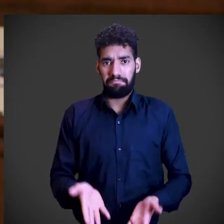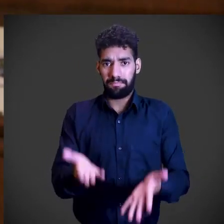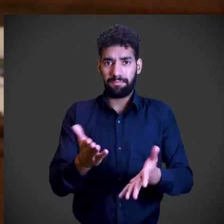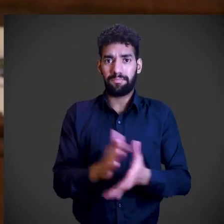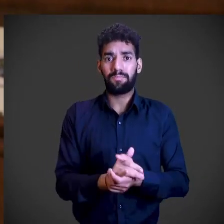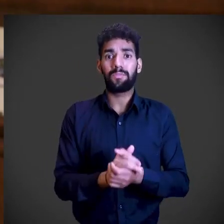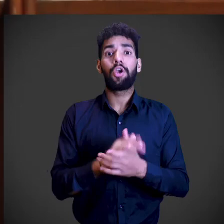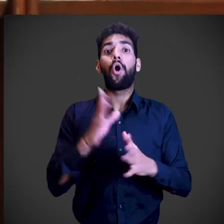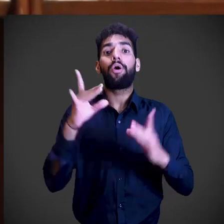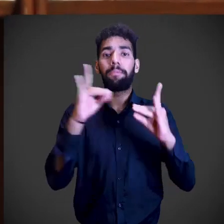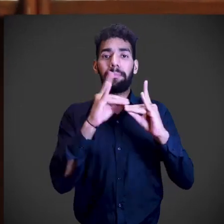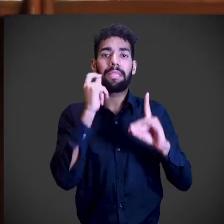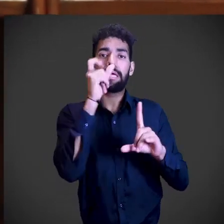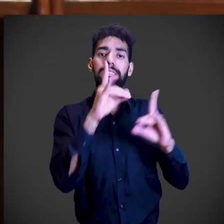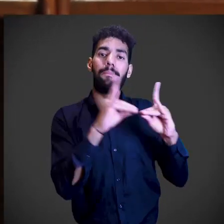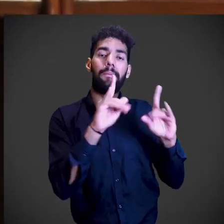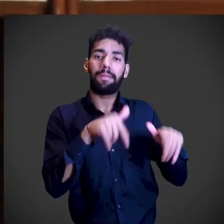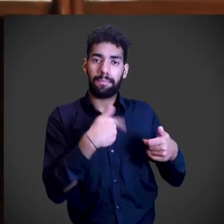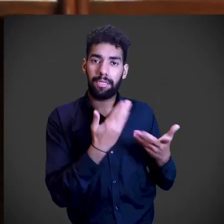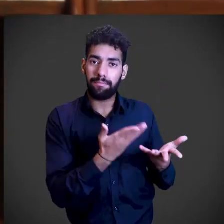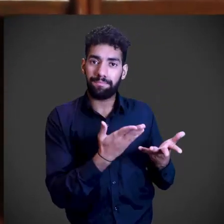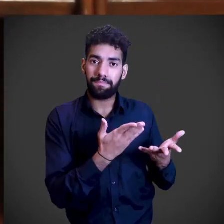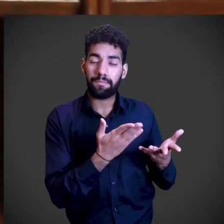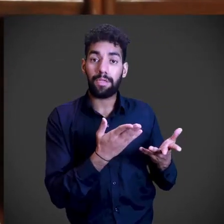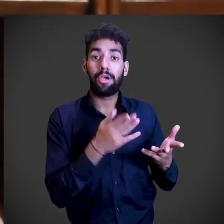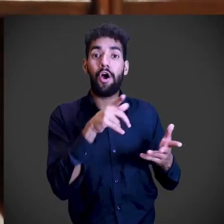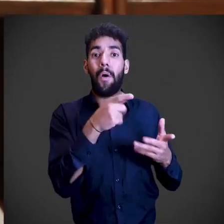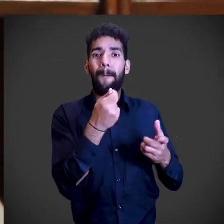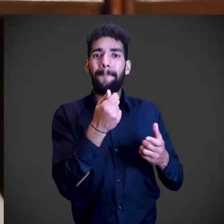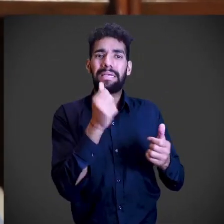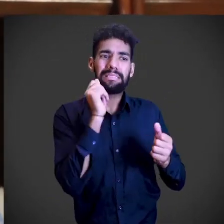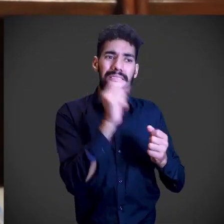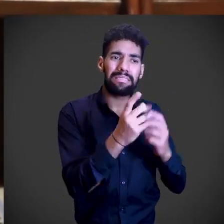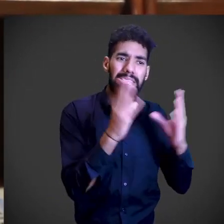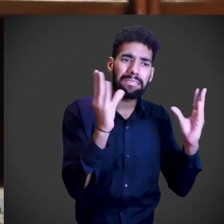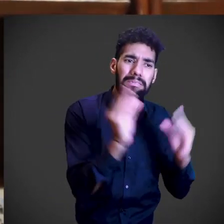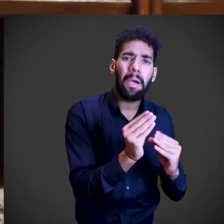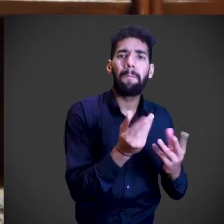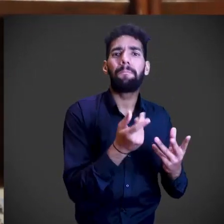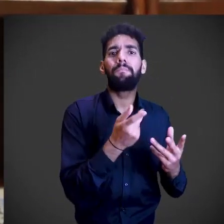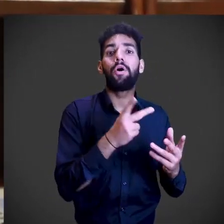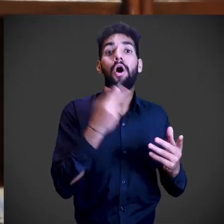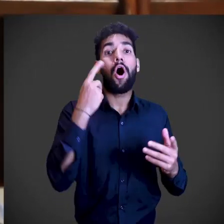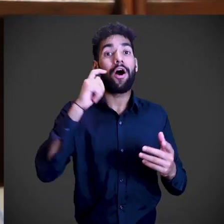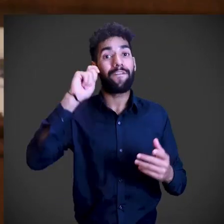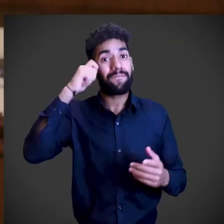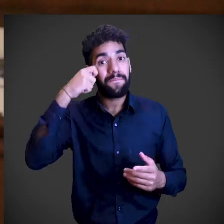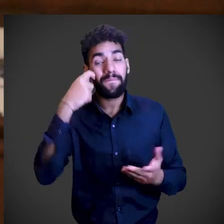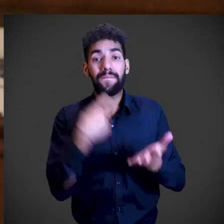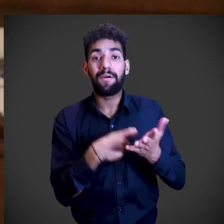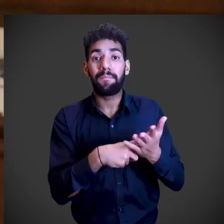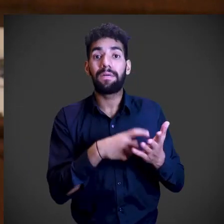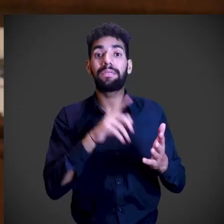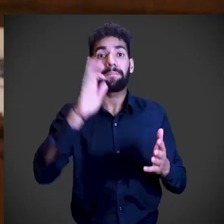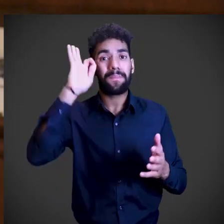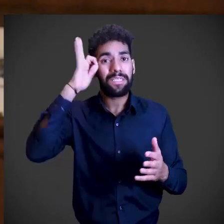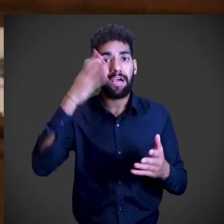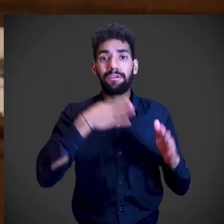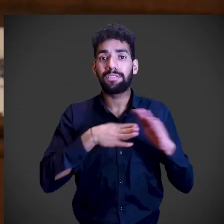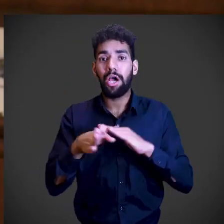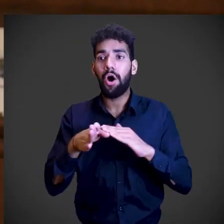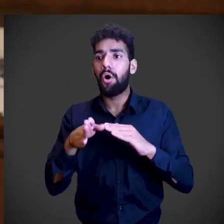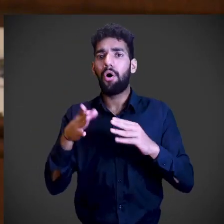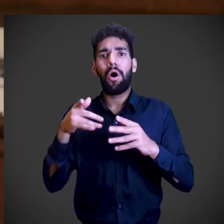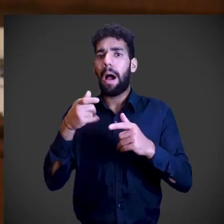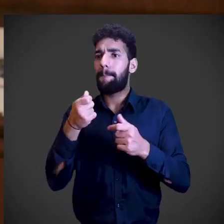बंदा इस्लामाबाद में रहता है, उसको एक चीज़ सस्ती मिलती है पिंडी में या लाहौर में, वो जाके ख़रीद सकता है, रास्ते में उस पर कोई टैक्स नहीं है।